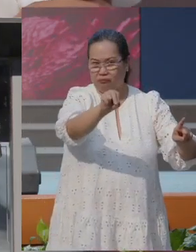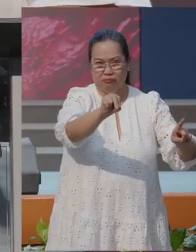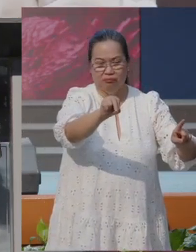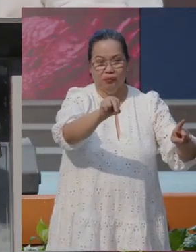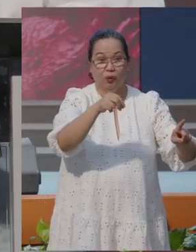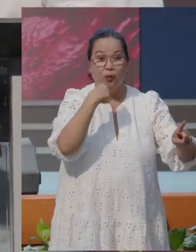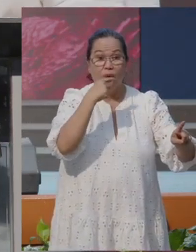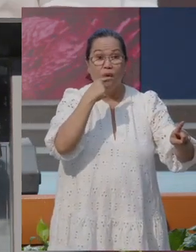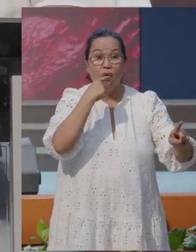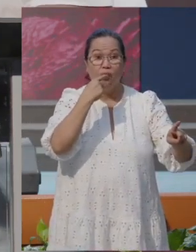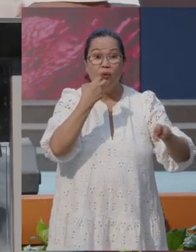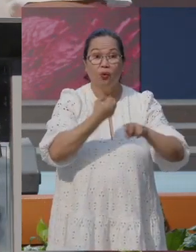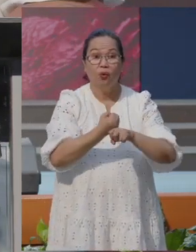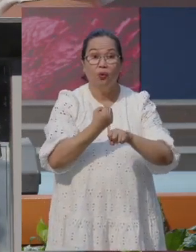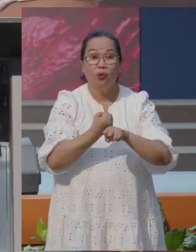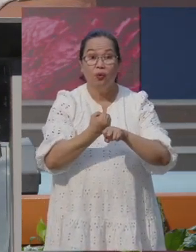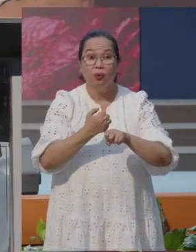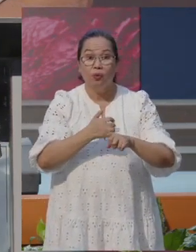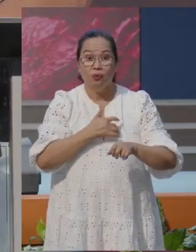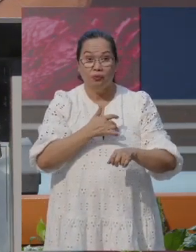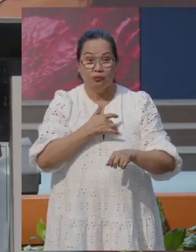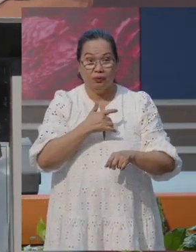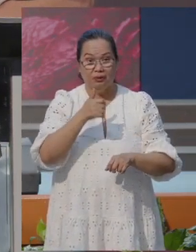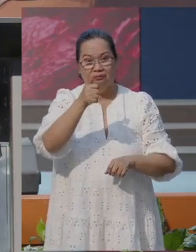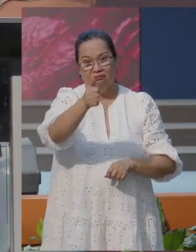Sino nahihirapan? Kayo.